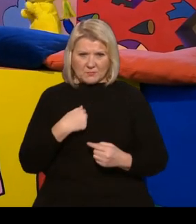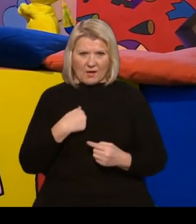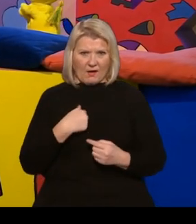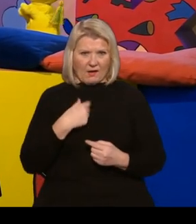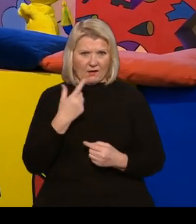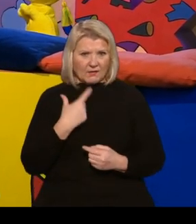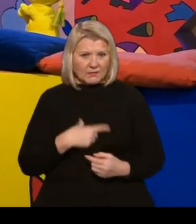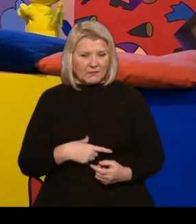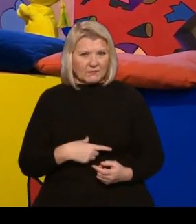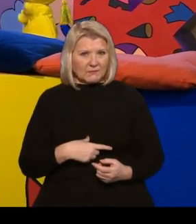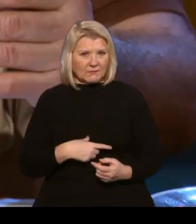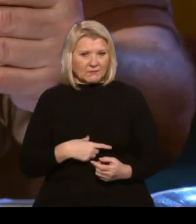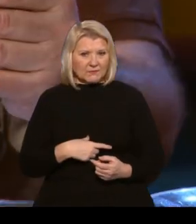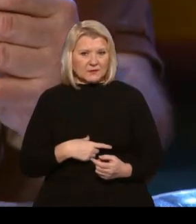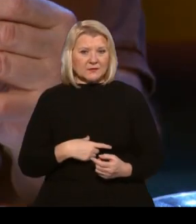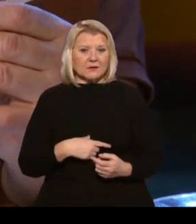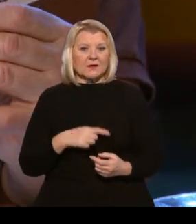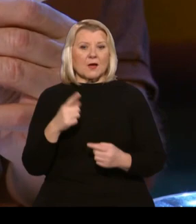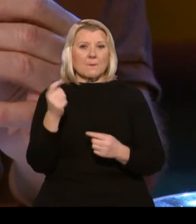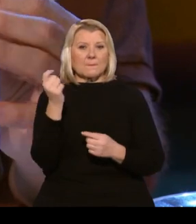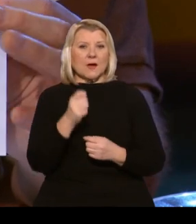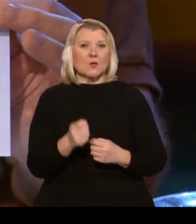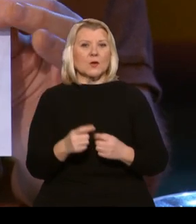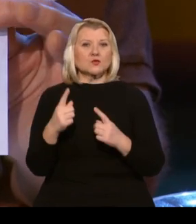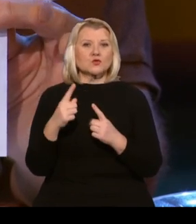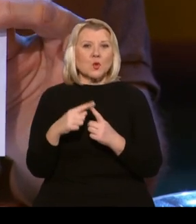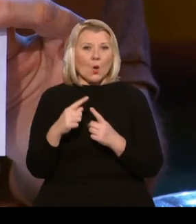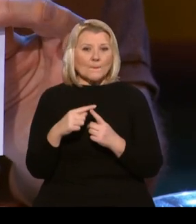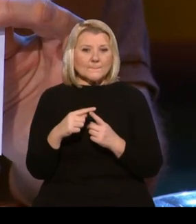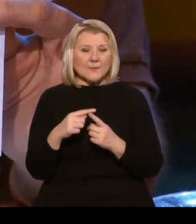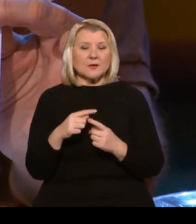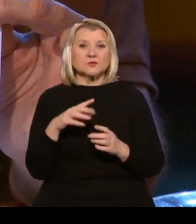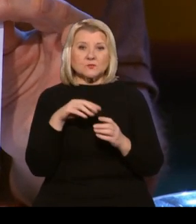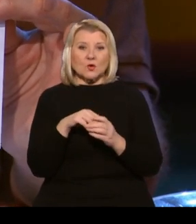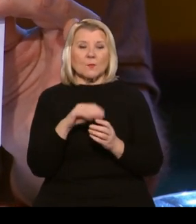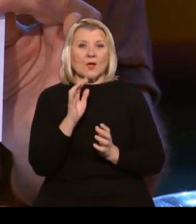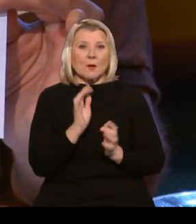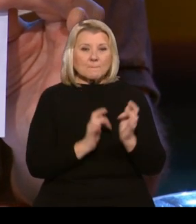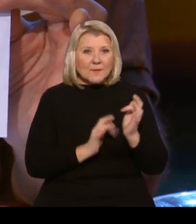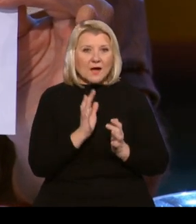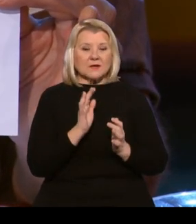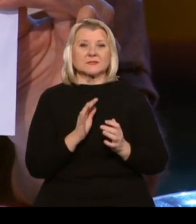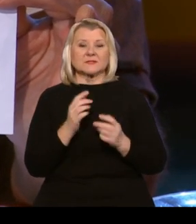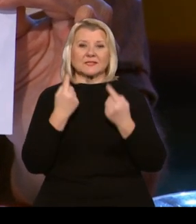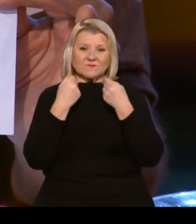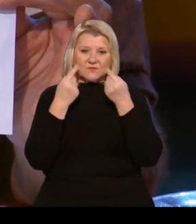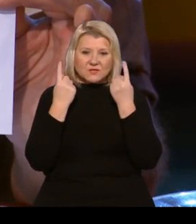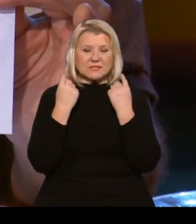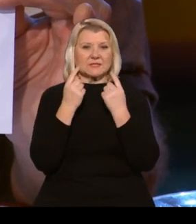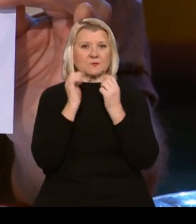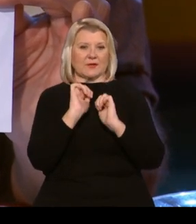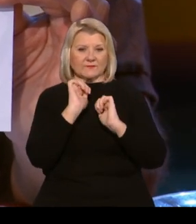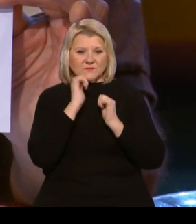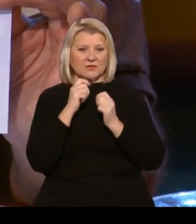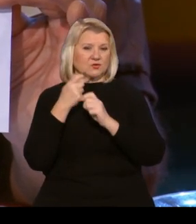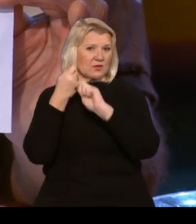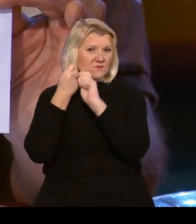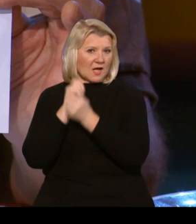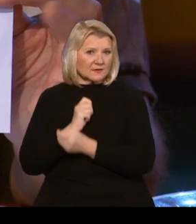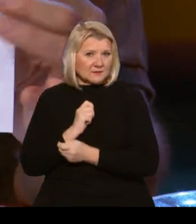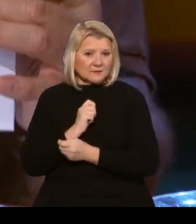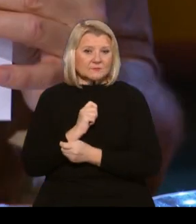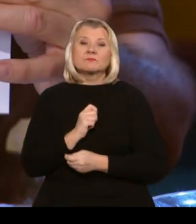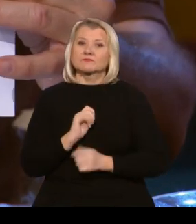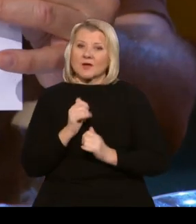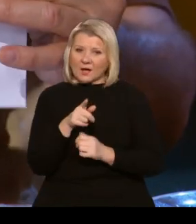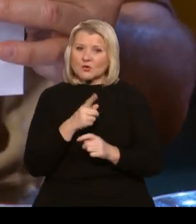já se tady vidím. No jo, Tomášek namaloval. Martin, Filipek, Faninka a František. No já jsem si tam podobný. Ano, seš